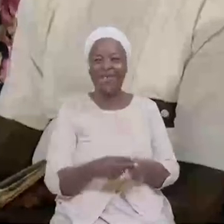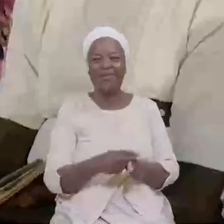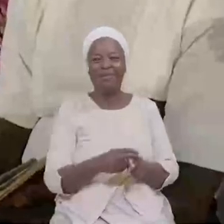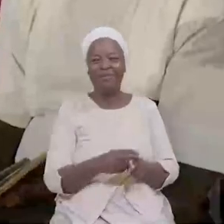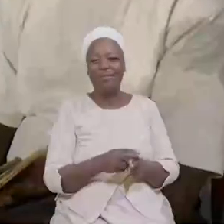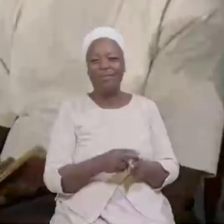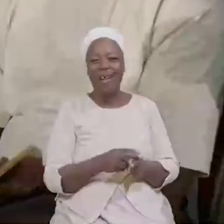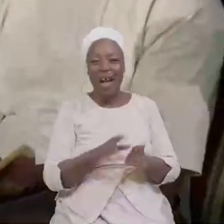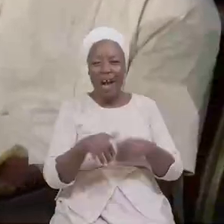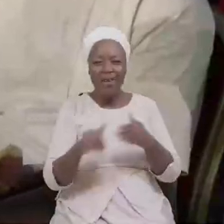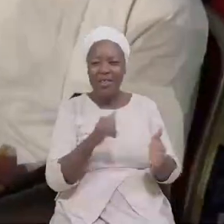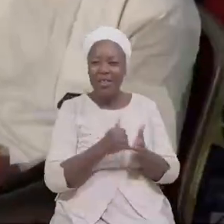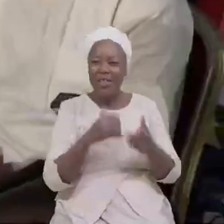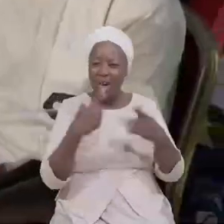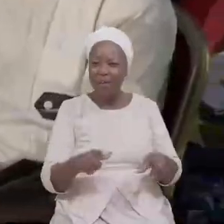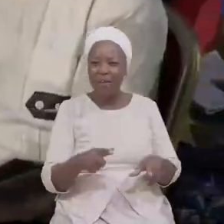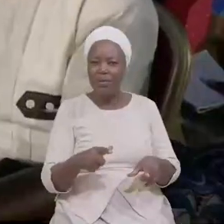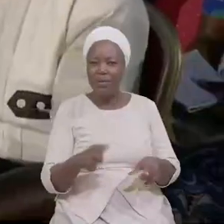Comment cela leur est arrivé?